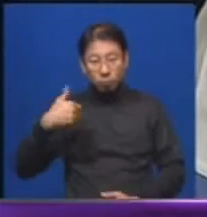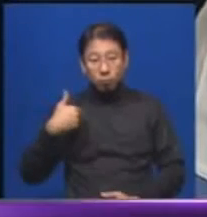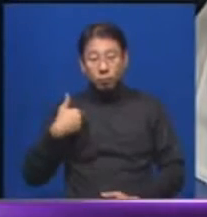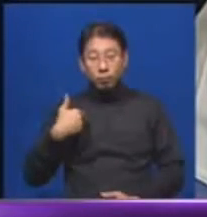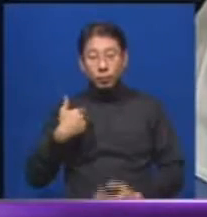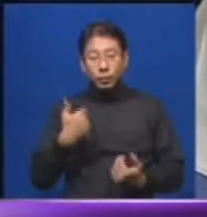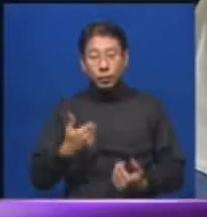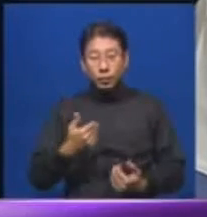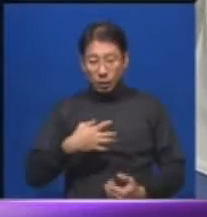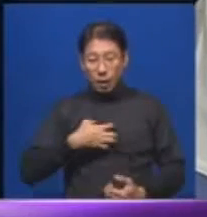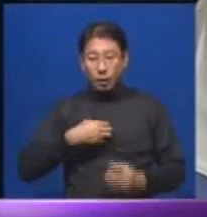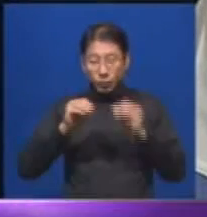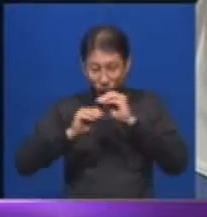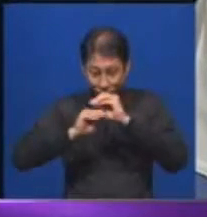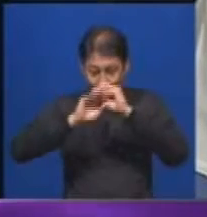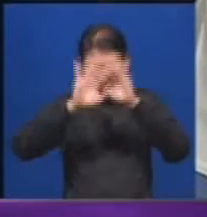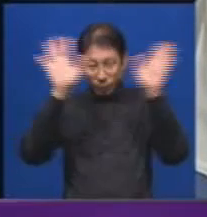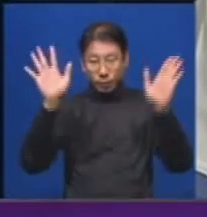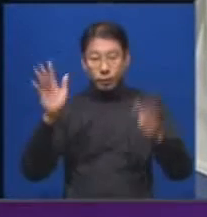เพื่อความชัดเจน